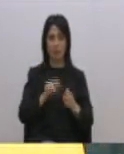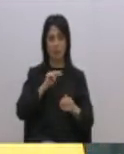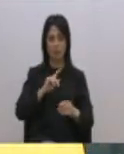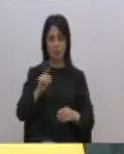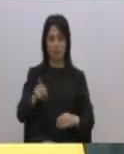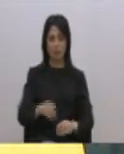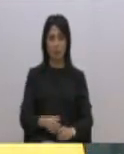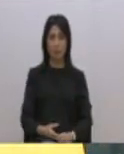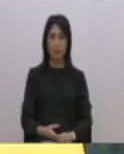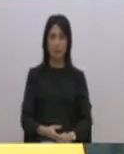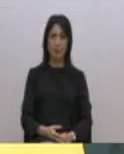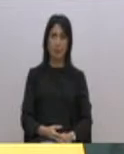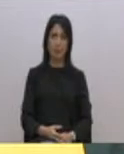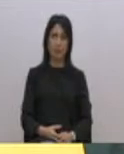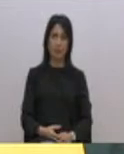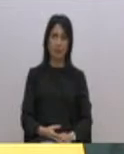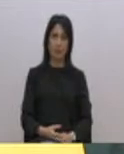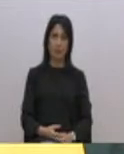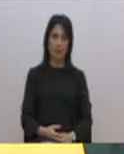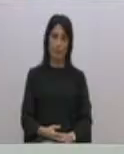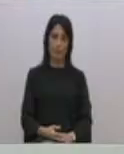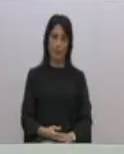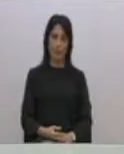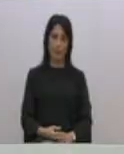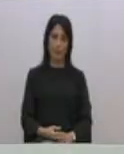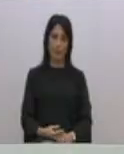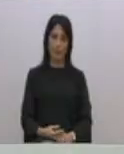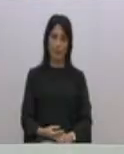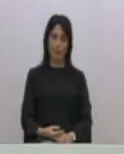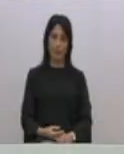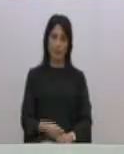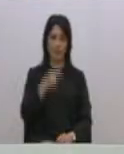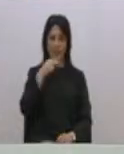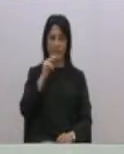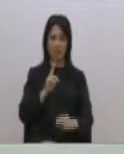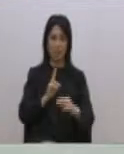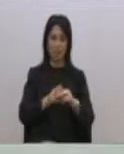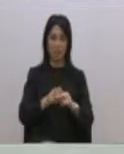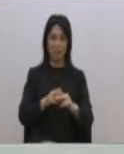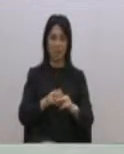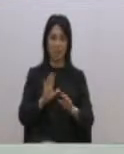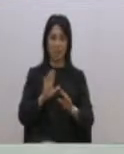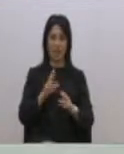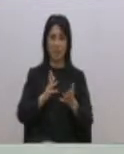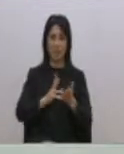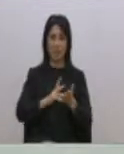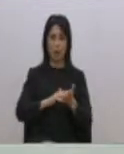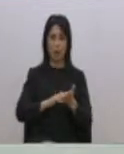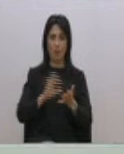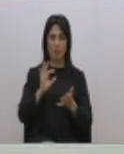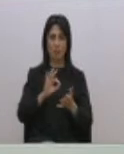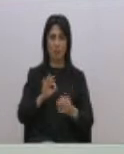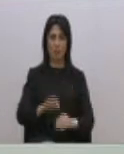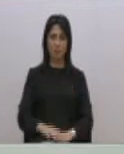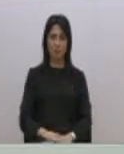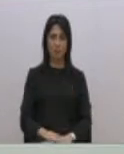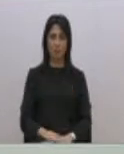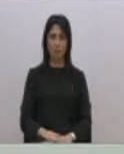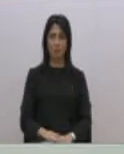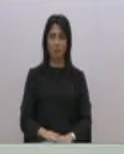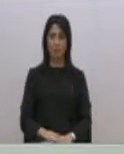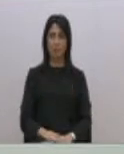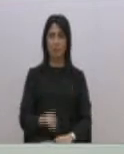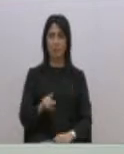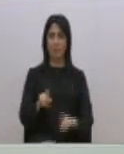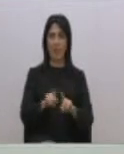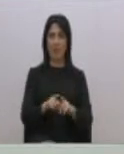hors. Văd, kit, hobi, arăt, șemdegi, danașalos, prevenții, sa arăt, sa patimru, sa ge, tahsulebo. Iba tonu,